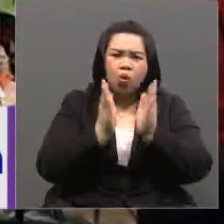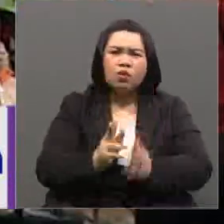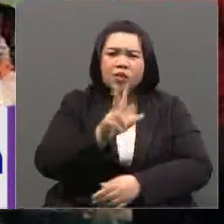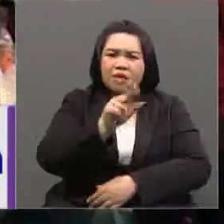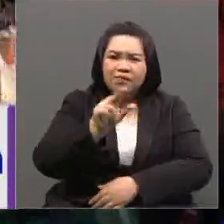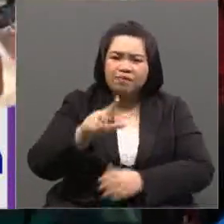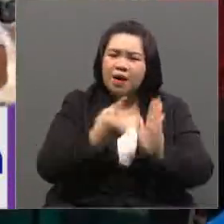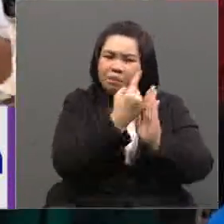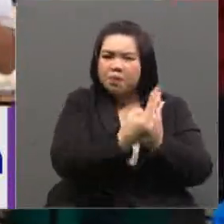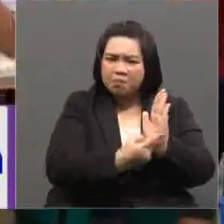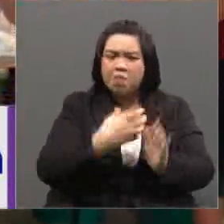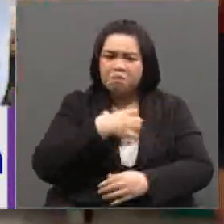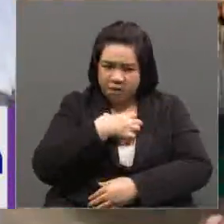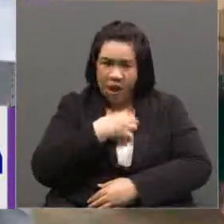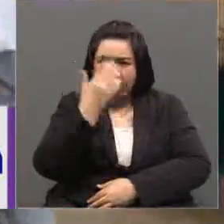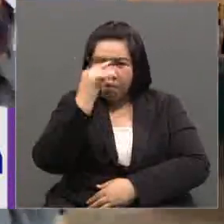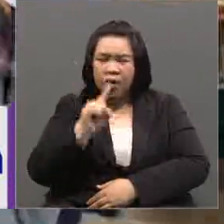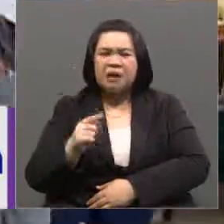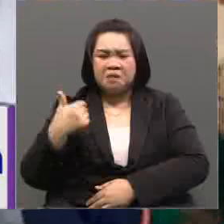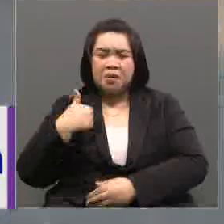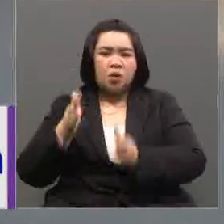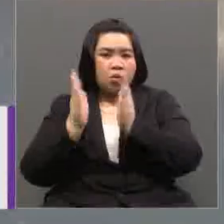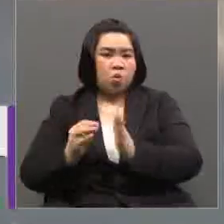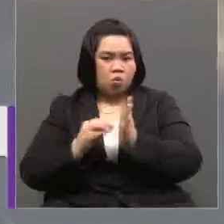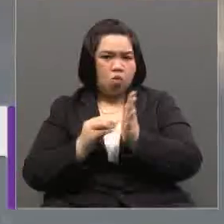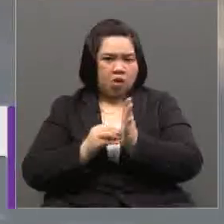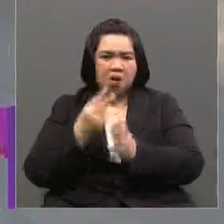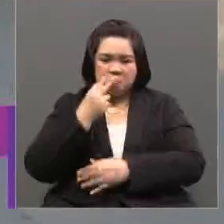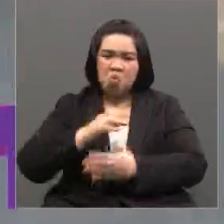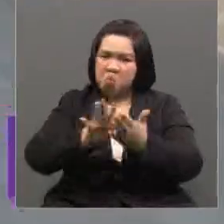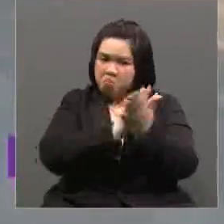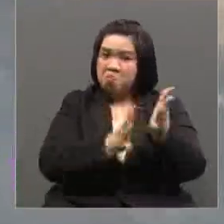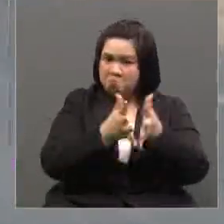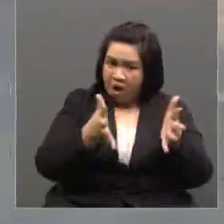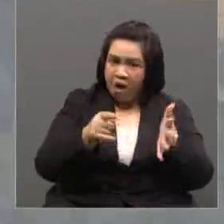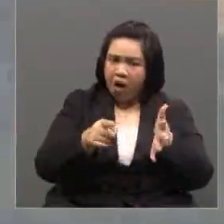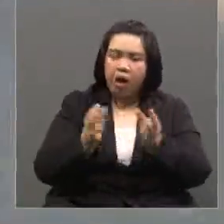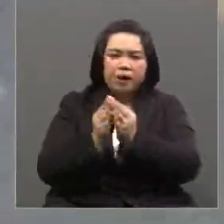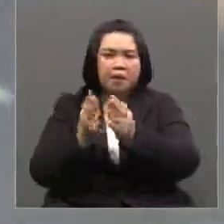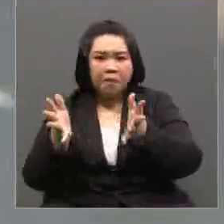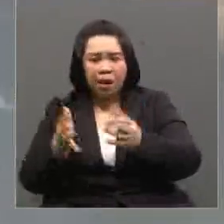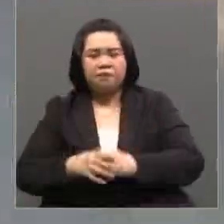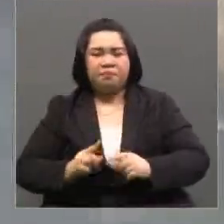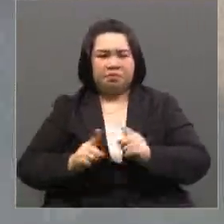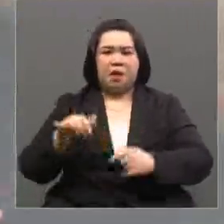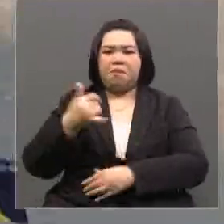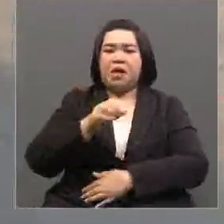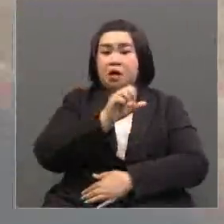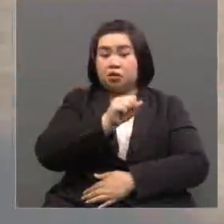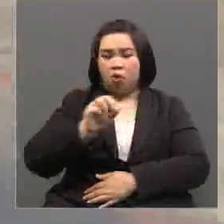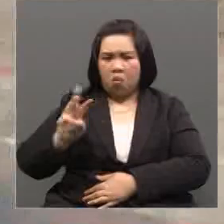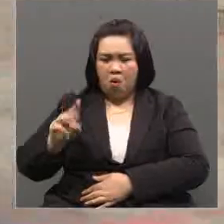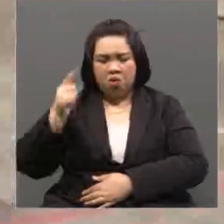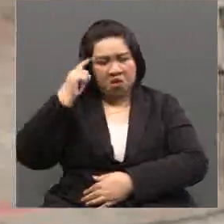พระชาวกทมมีบทบาทสูงในการกำหนดอนาคตประเทศส่วนที่สวบางคนบอกว่าอาจจะลงมติตั้งรัฐบาล